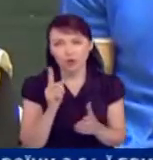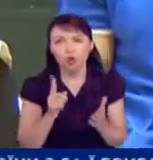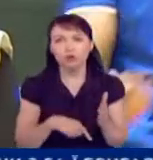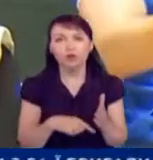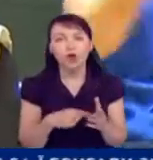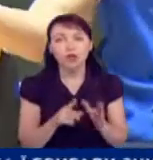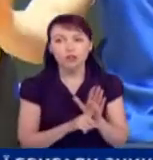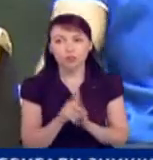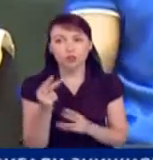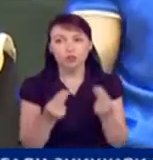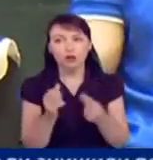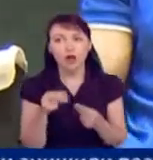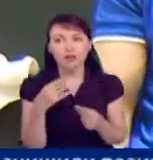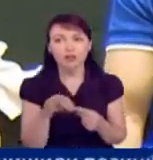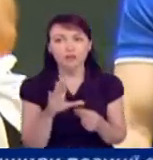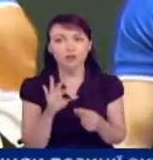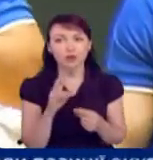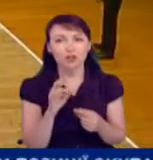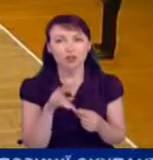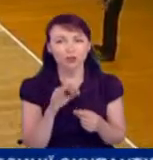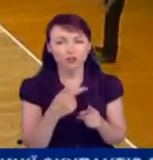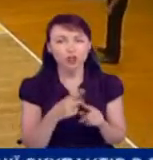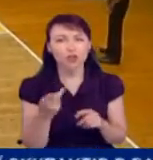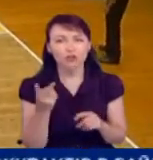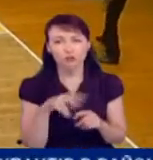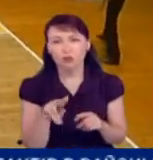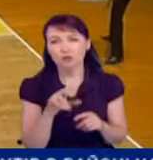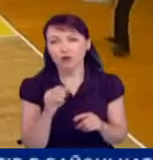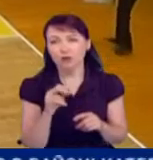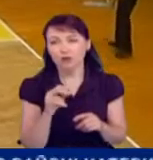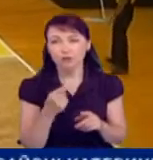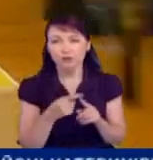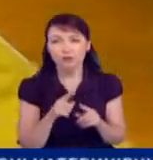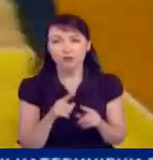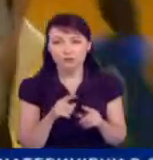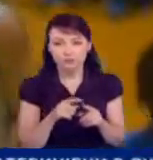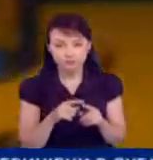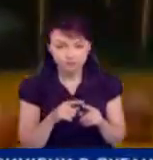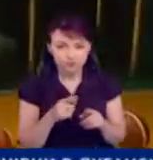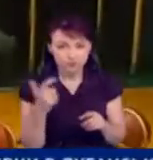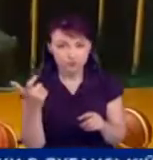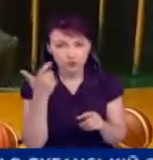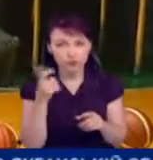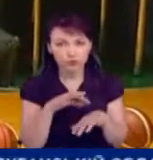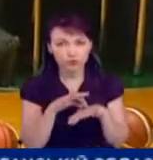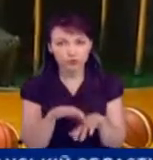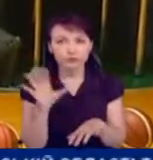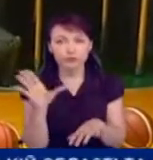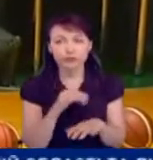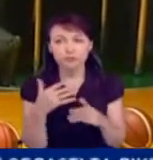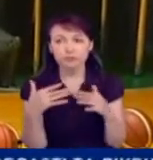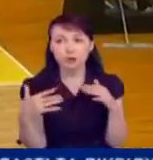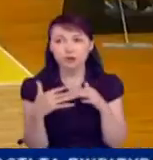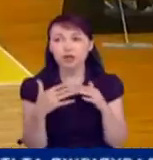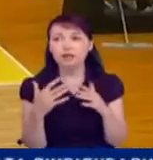На початку гри Андрій Войнолович двома данками завів свою команду і трибуни. Відтак господарі провели увесь матч